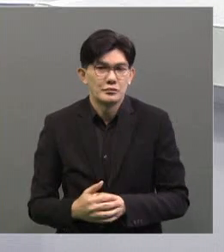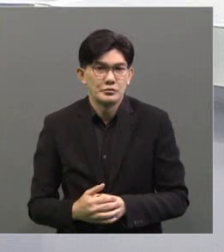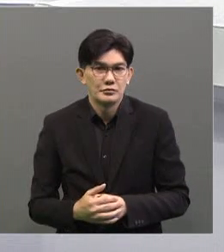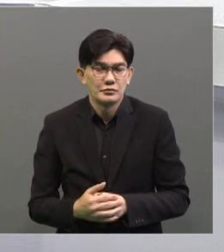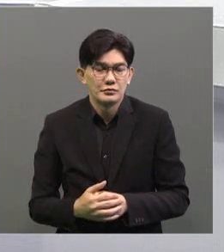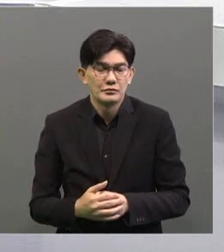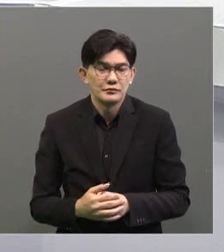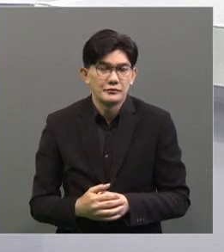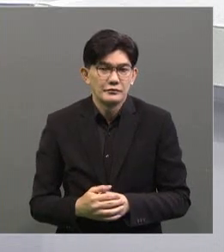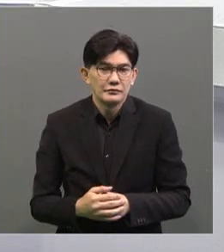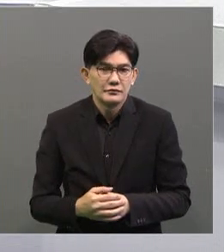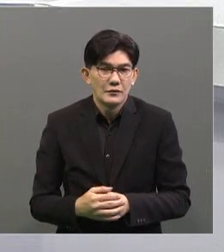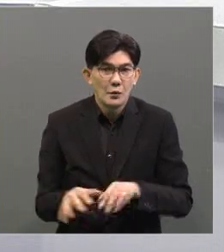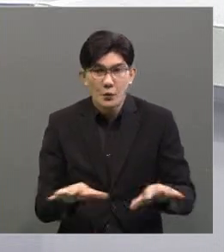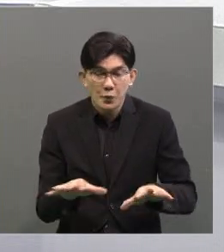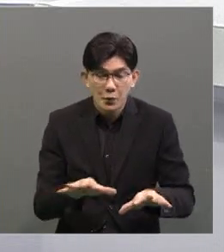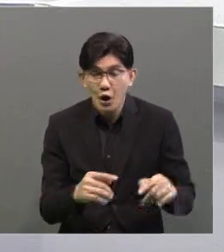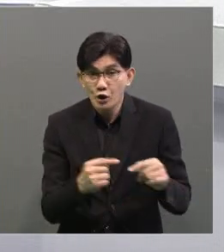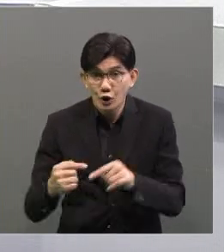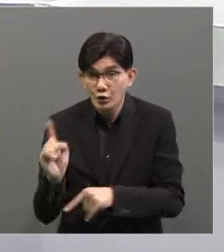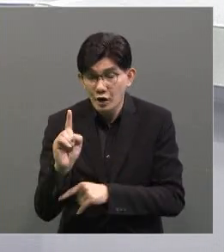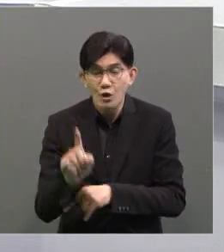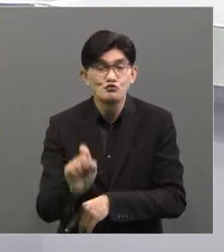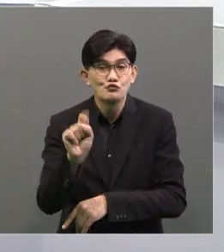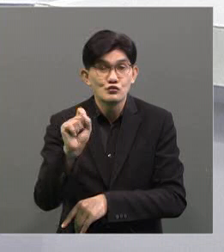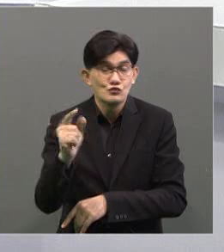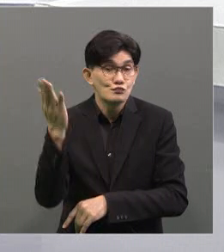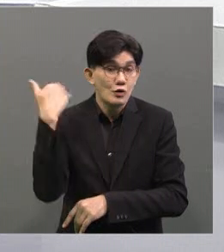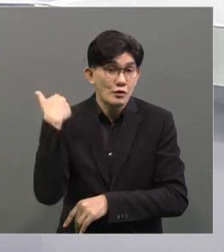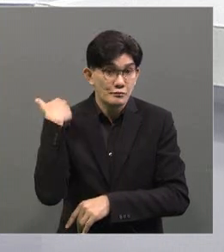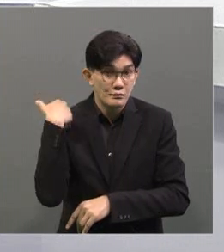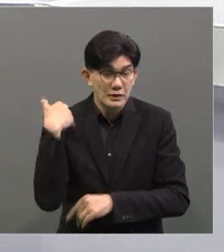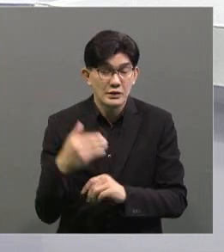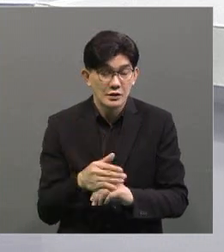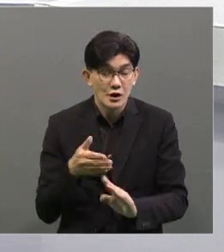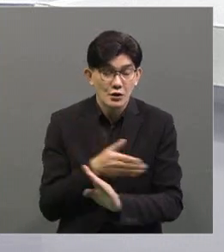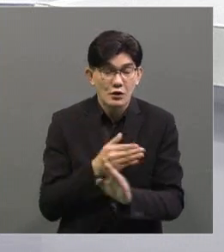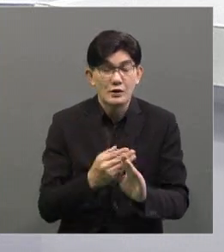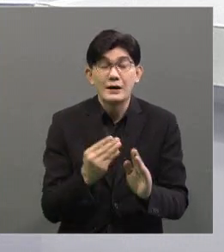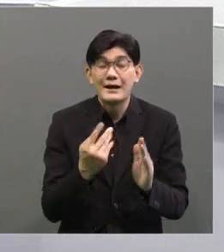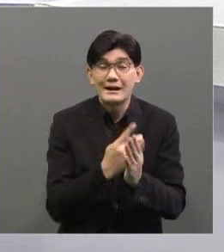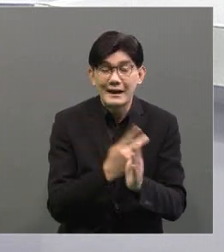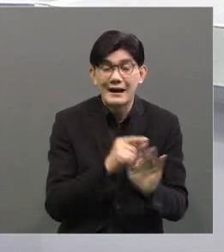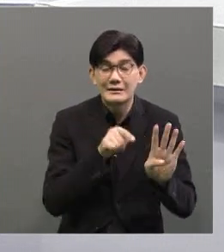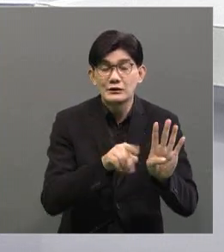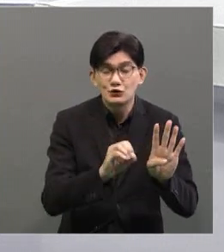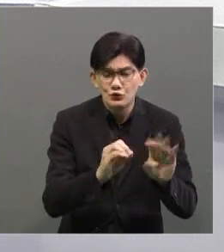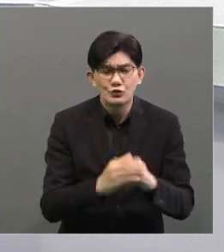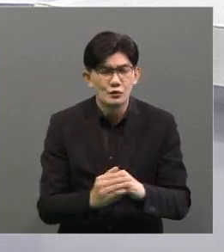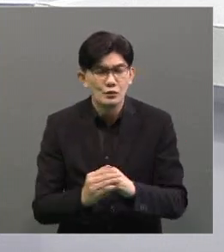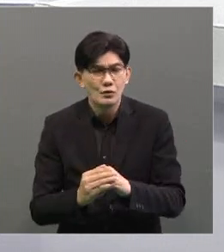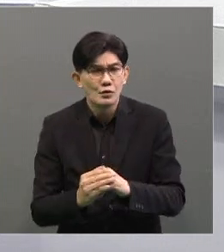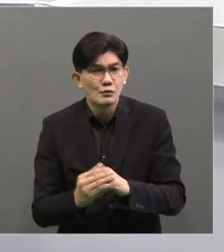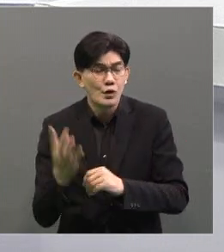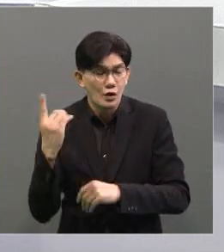อ่ะขยับไปดูอีกหนึ่งแผ่นดินไหวที่เกิดขึ้นตั้งแต่วันศุกร์ที่ผ่านมาสักครู่เราบอกที่กาญจนบุรีเนี่ย 4.0 เมื่อวันศุกร์เนี่ยหนักกว่านี้ 6.4